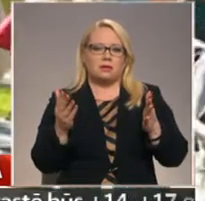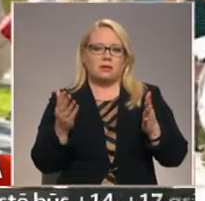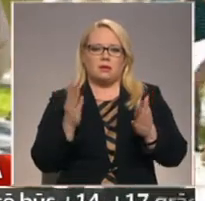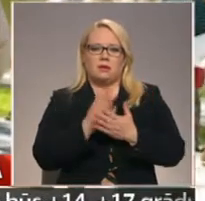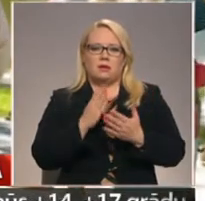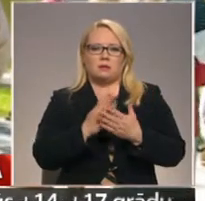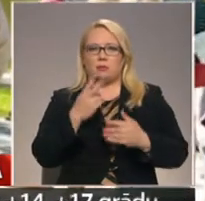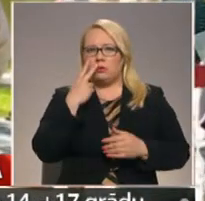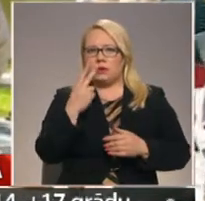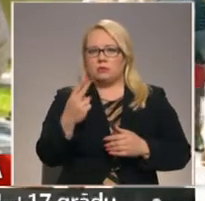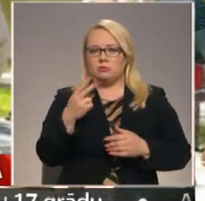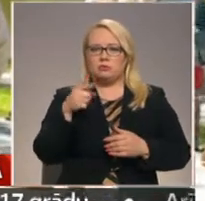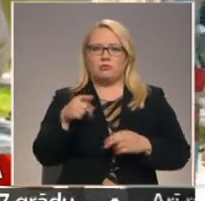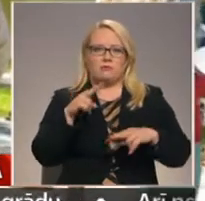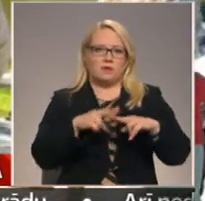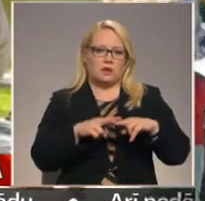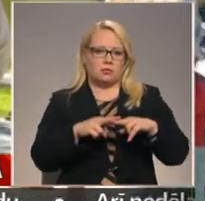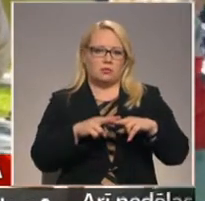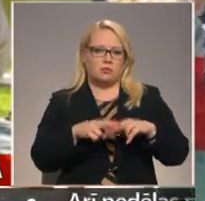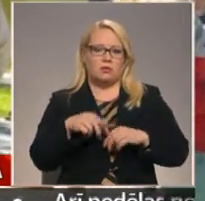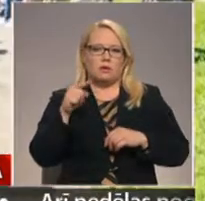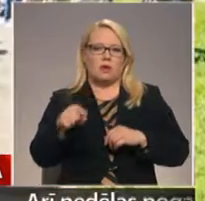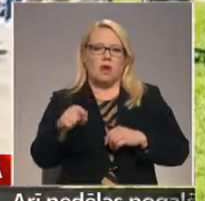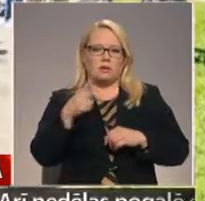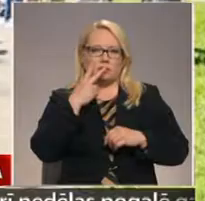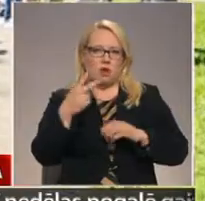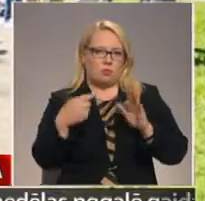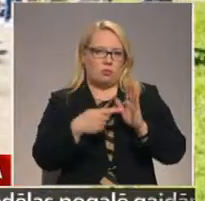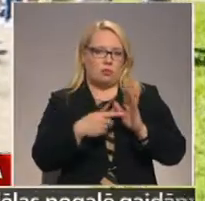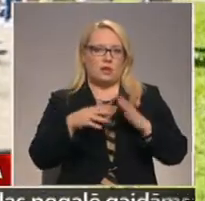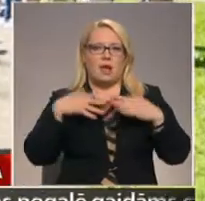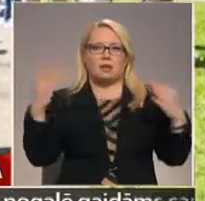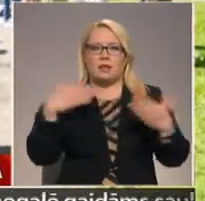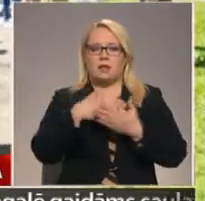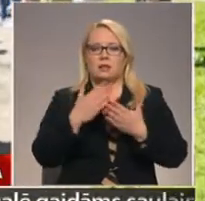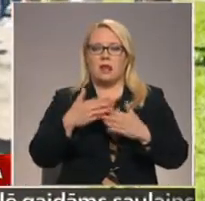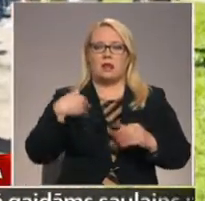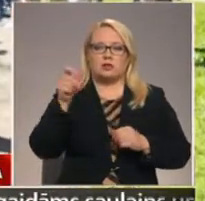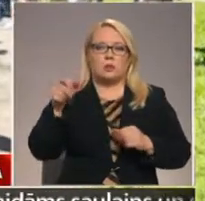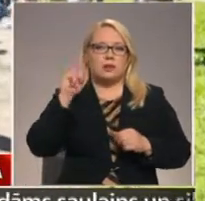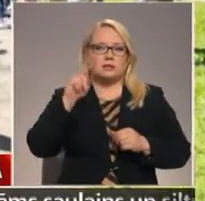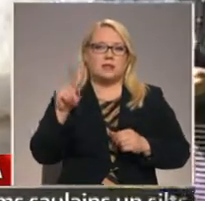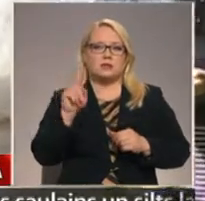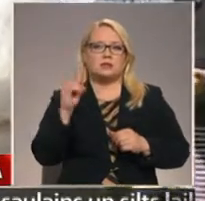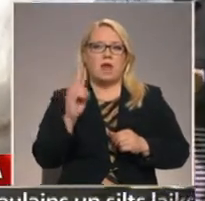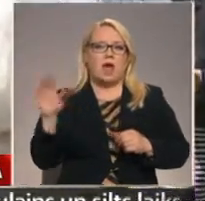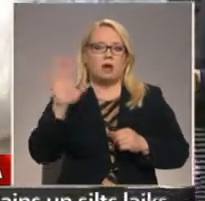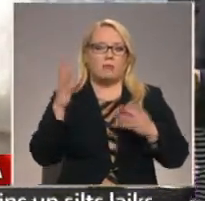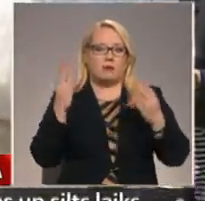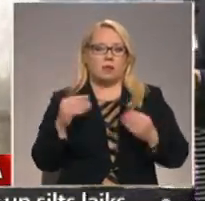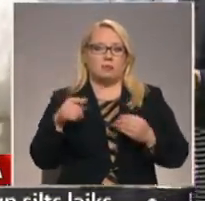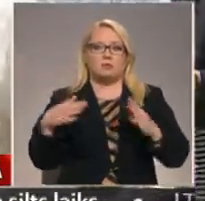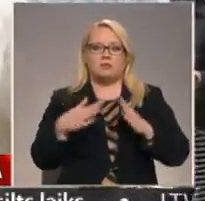Neesmu redzējuši šo vītu no tāda skatu punkta. Lai arī lielākā daļa skolēnu zina, kas ir Eiropas diena, par šiem